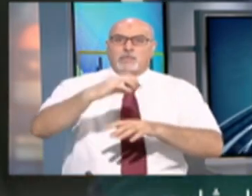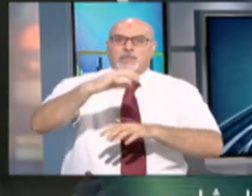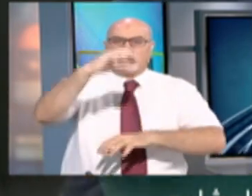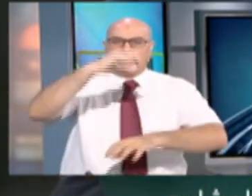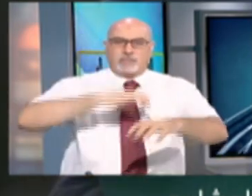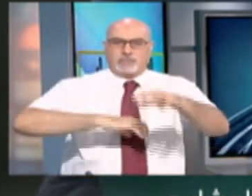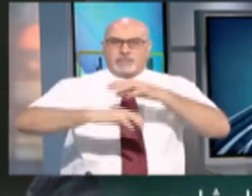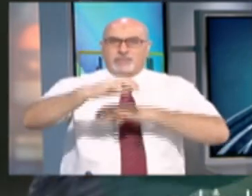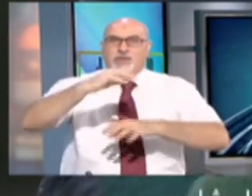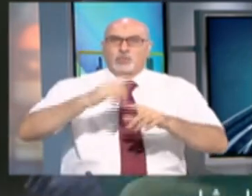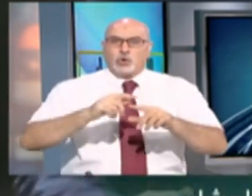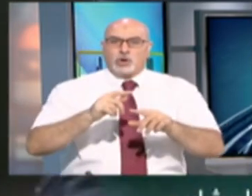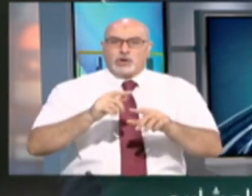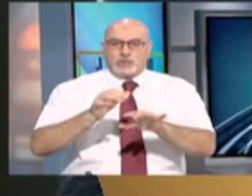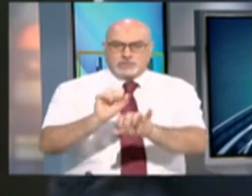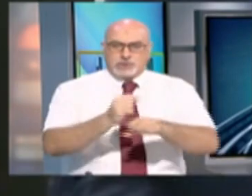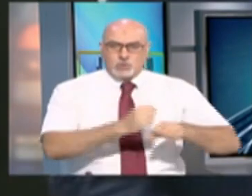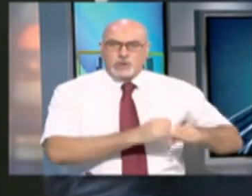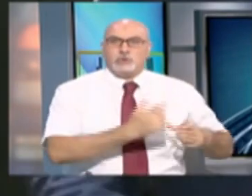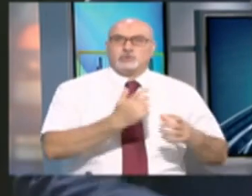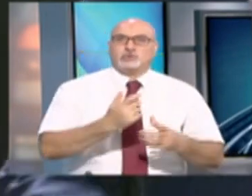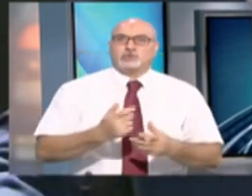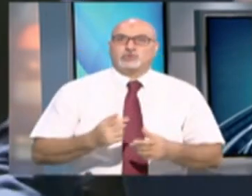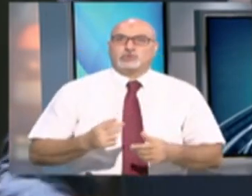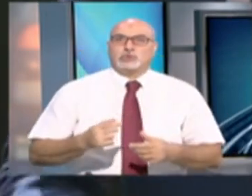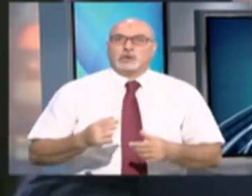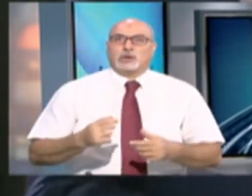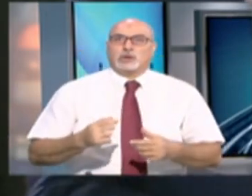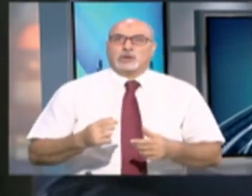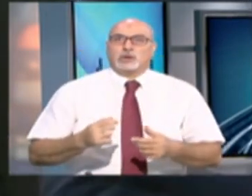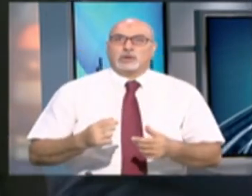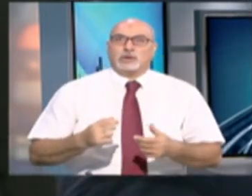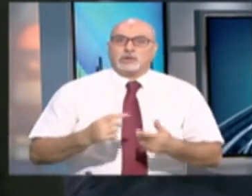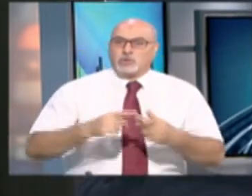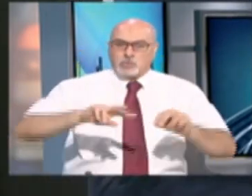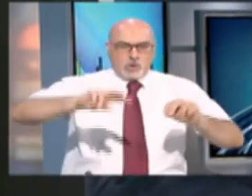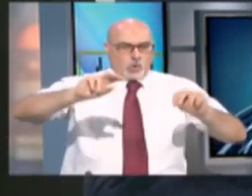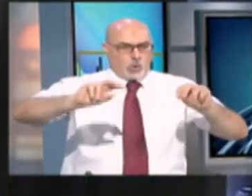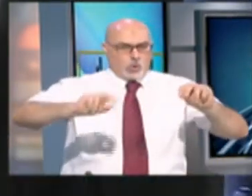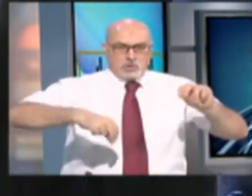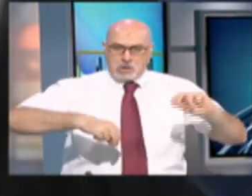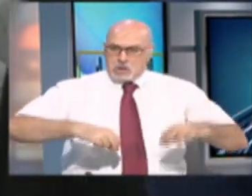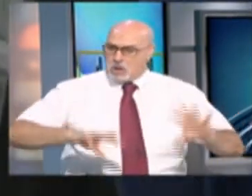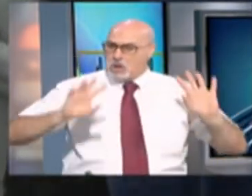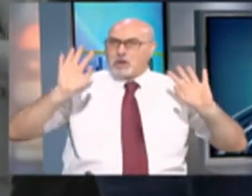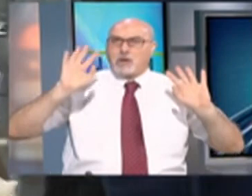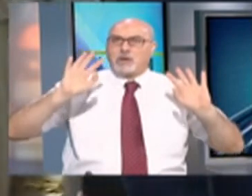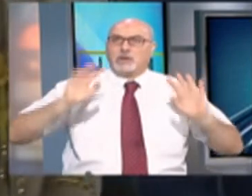النظافة، انت ما تكسر راسك لا اللي ما خدمش نحيلو من الكونترا تاعو وخلاص.